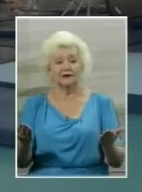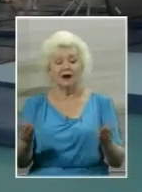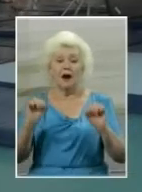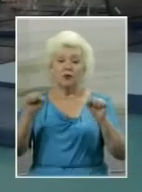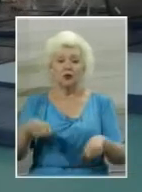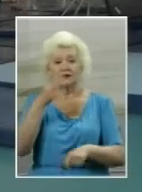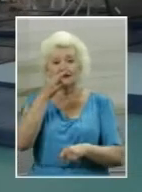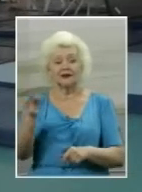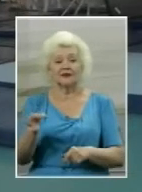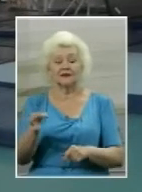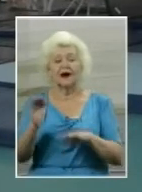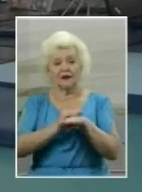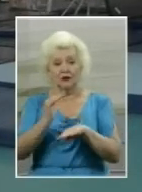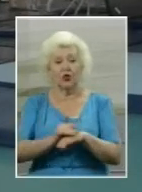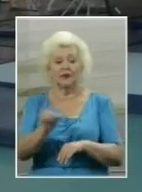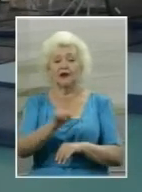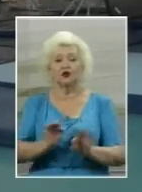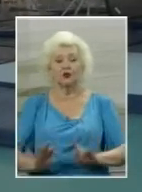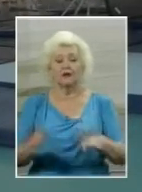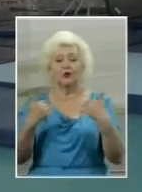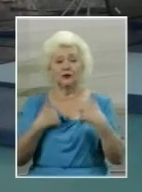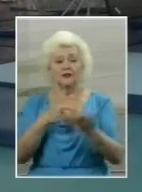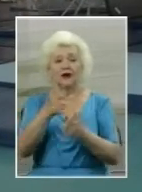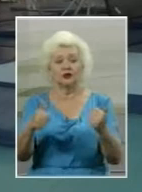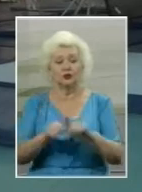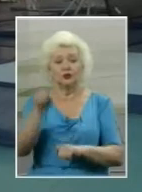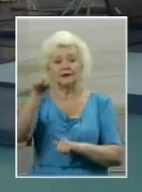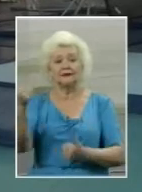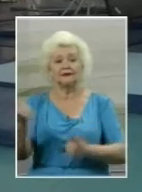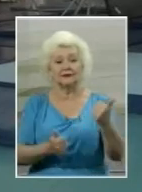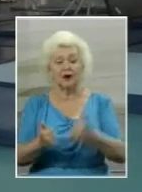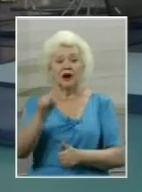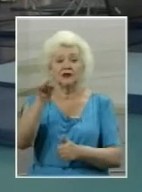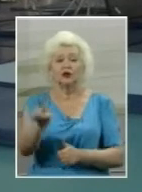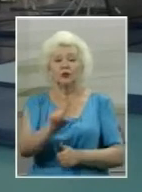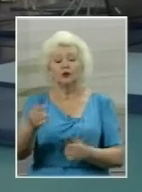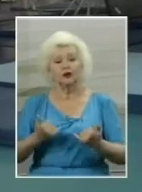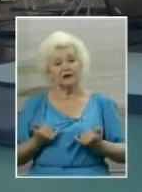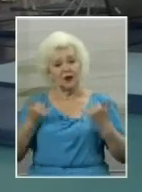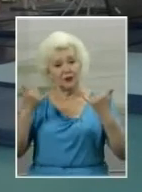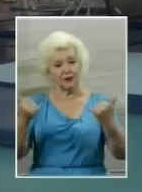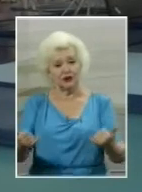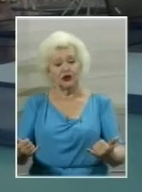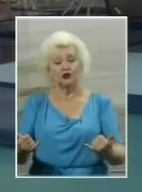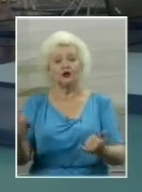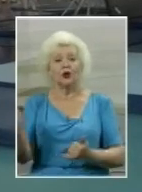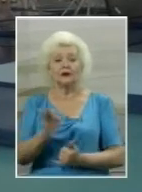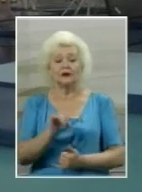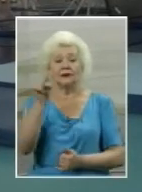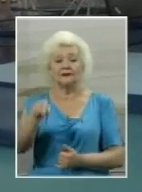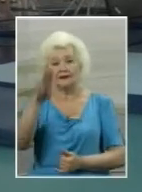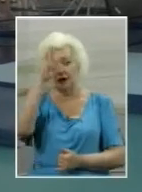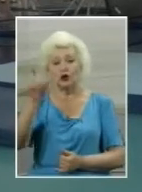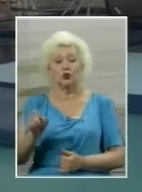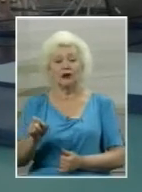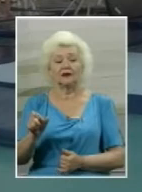можна сказати, добре, що проводяться в нашому місті ці змагання, тому що це престижно. І ці юнаки